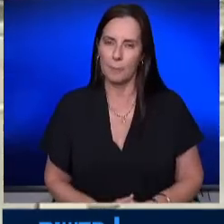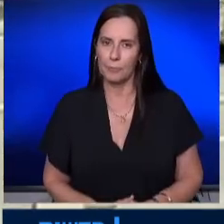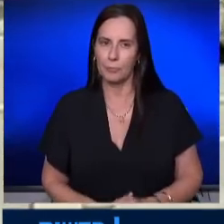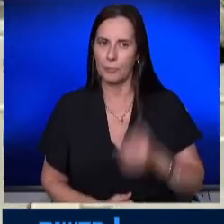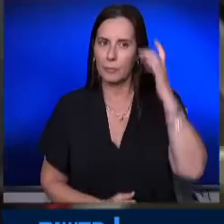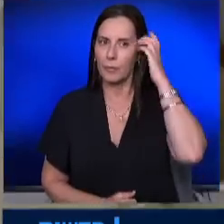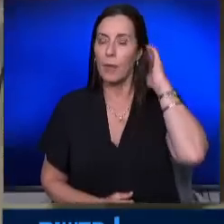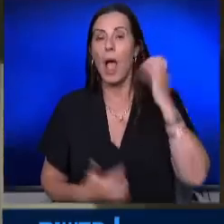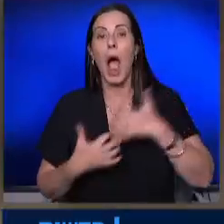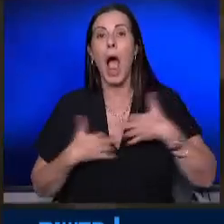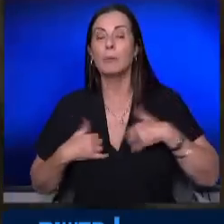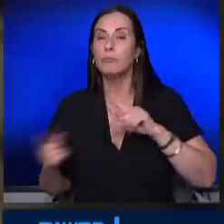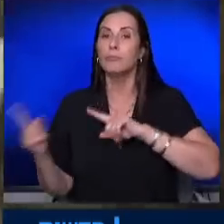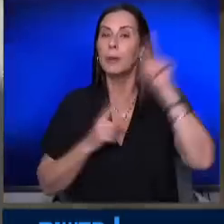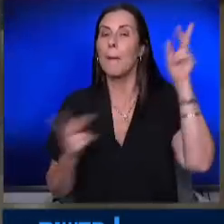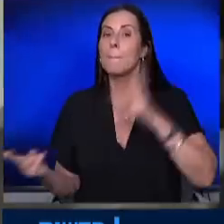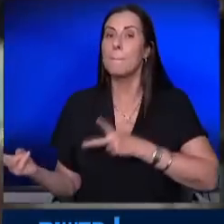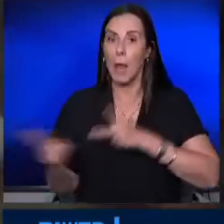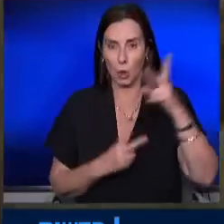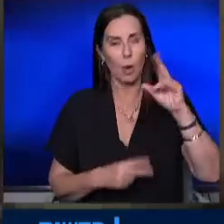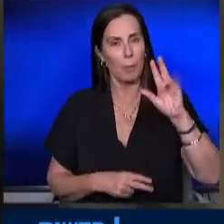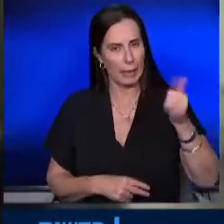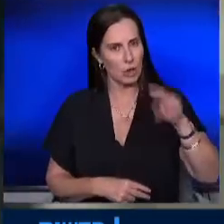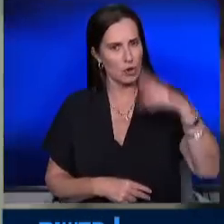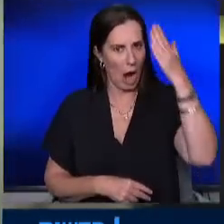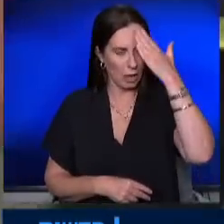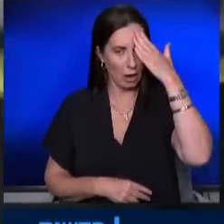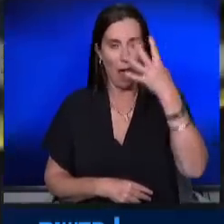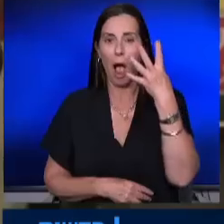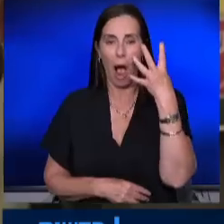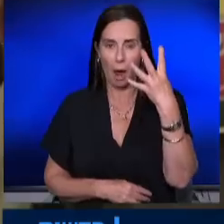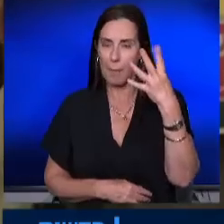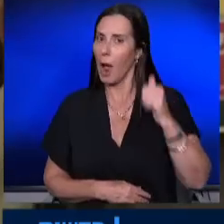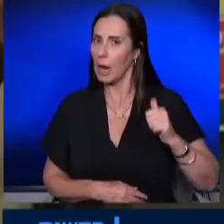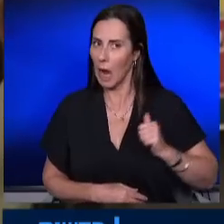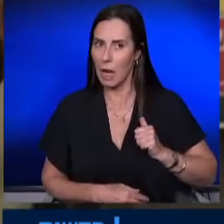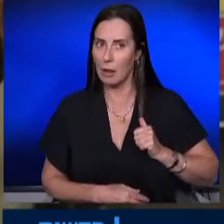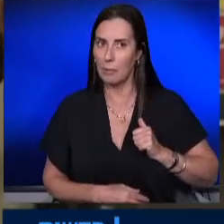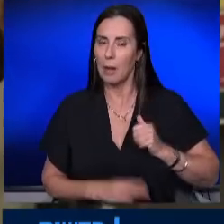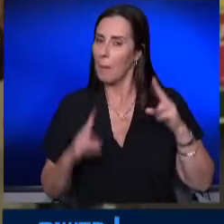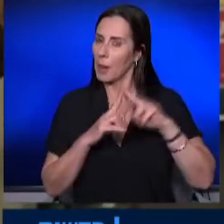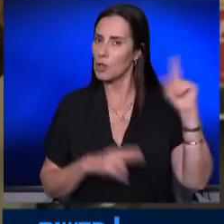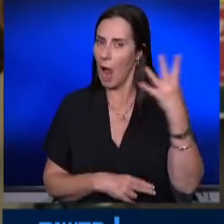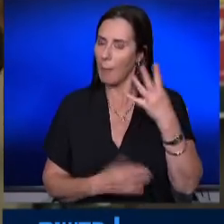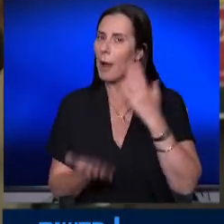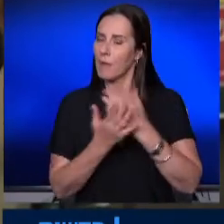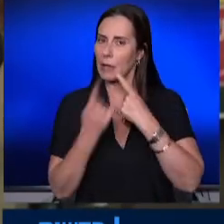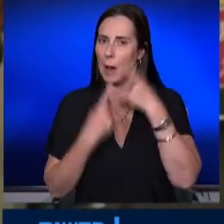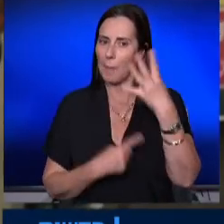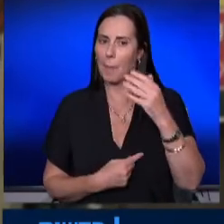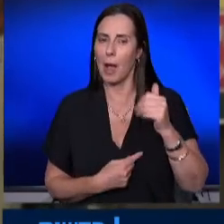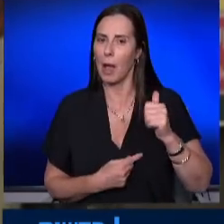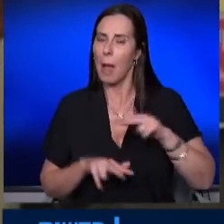פצועי הירי פונו לבתי החולים כשהם בהכרה מלאה. 4 חיילים, פגשתי את כולם עכשיו, דיברתי איתם,